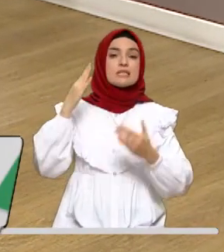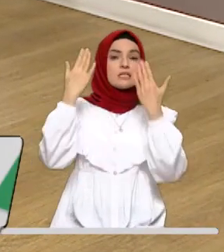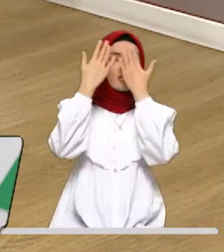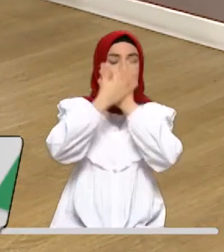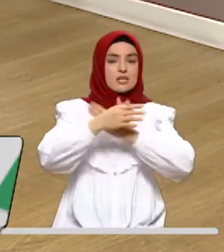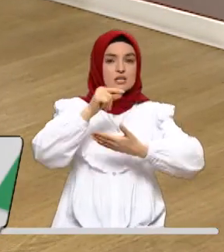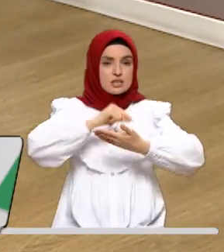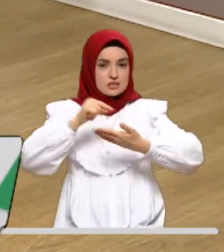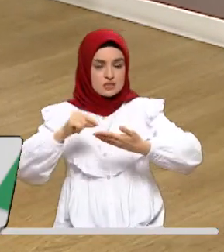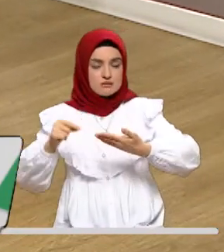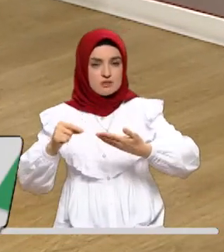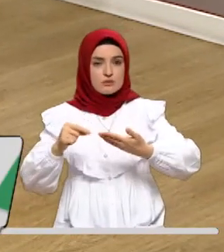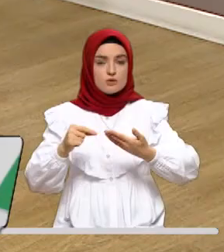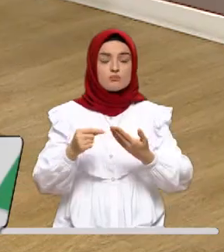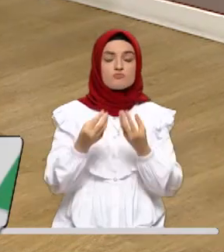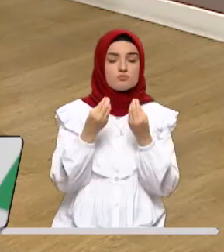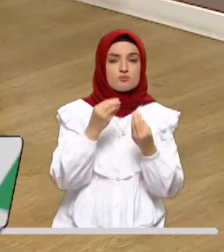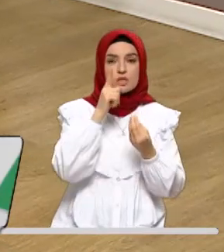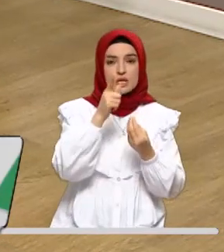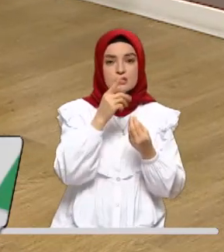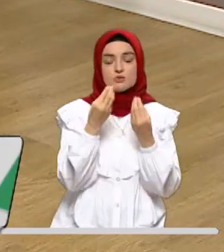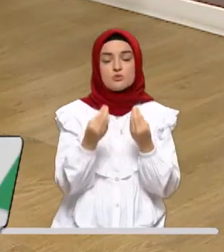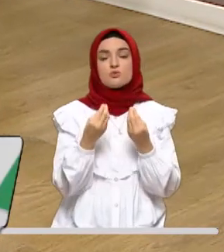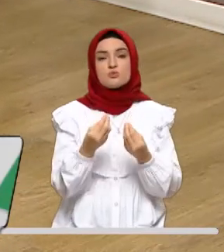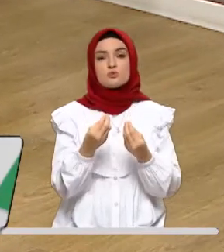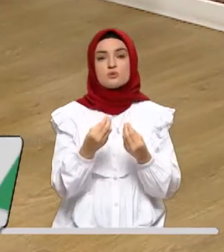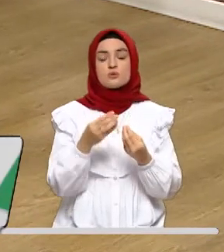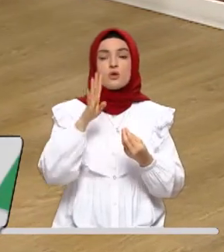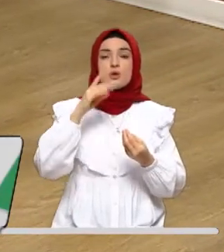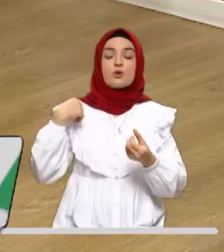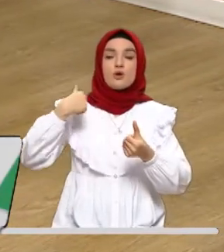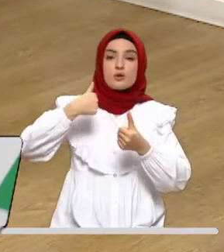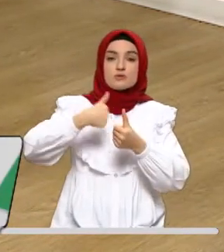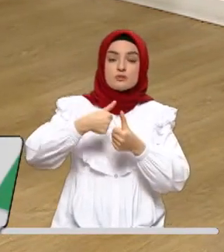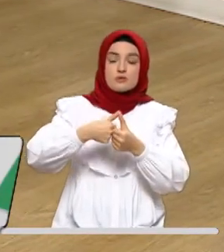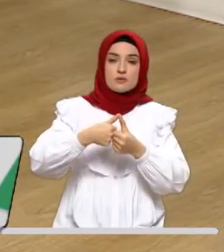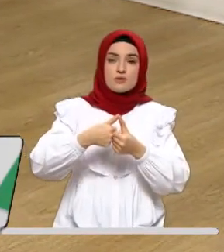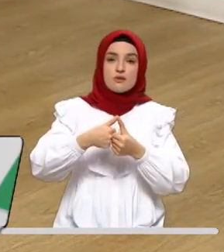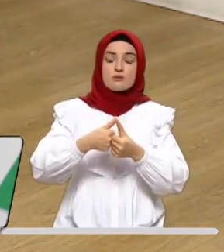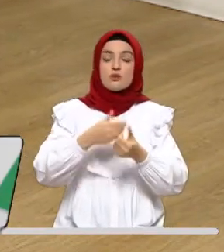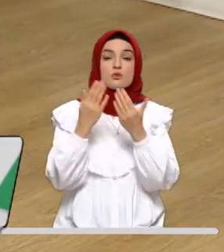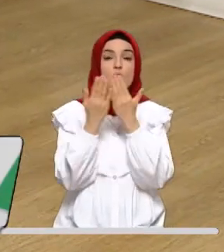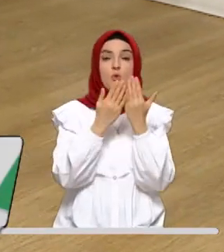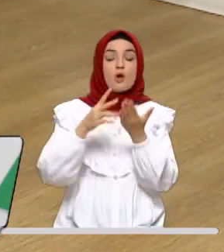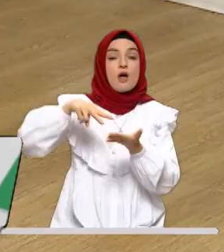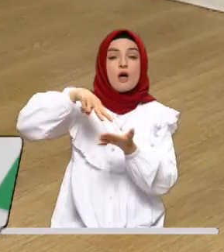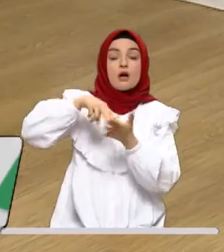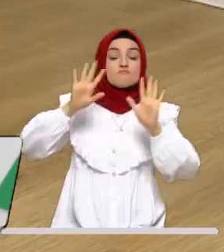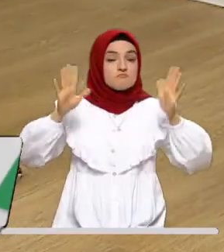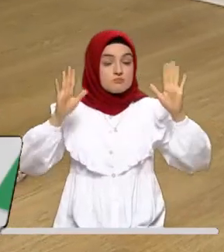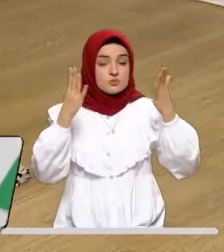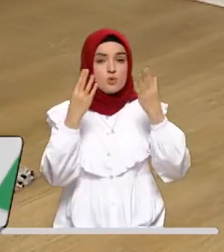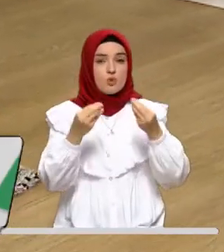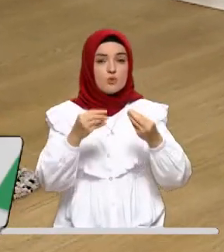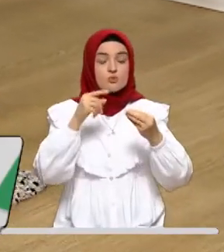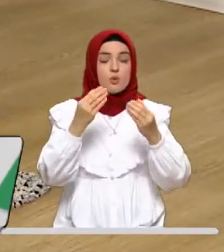Şiiri yazıyor. Öyle muazzam bir şiir ki dört kez üst üste okunuyor dediniz değil mi mecliste? Ayakta. Ayakta alkışlanıyor. Kendisi o meclisten çıkıp